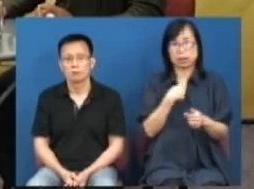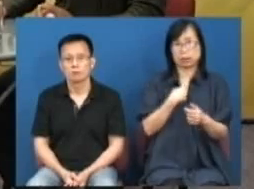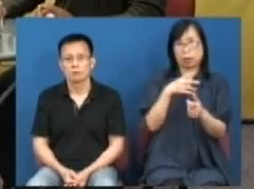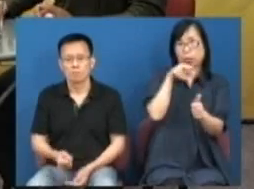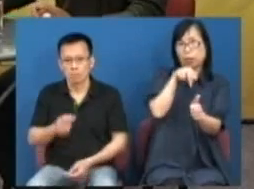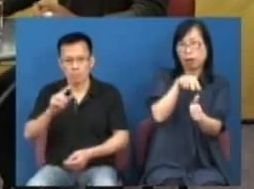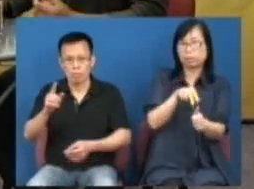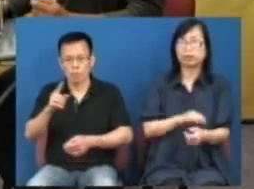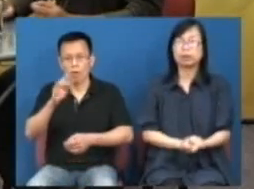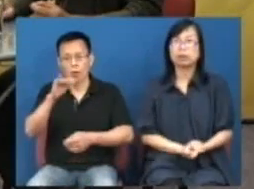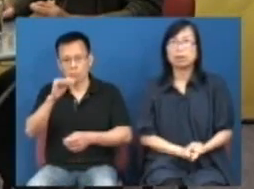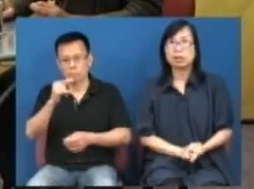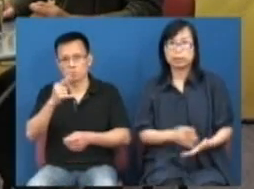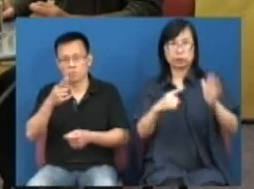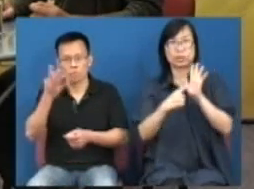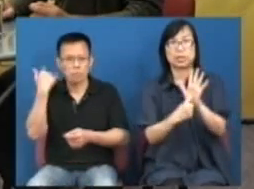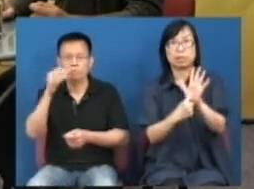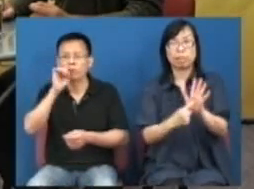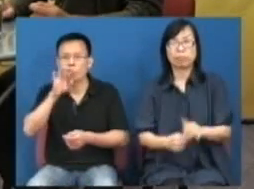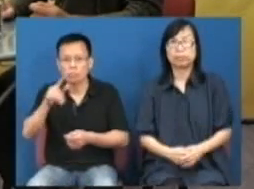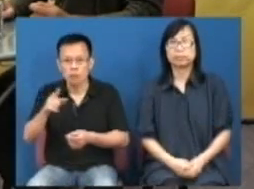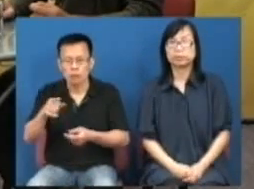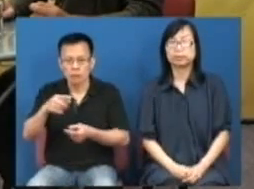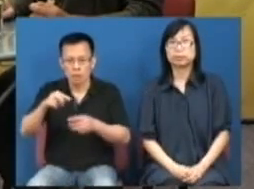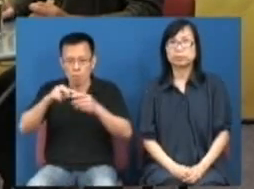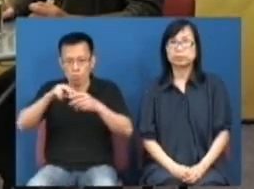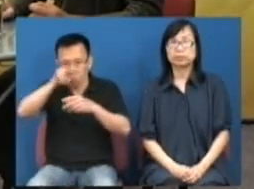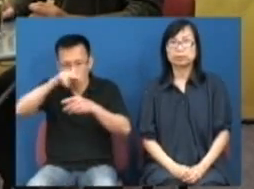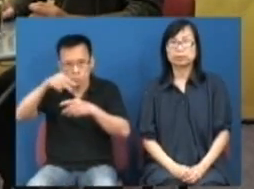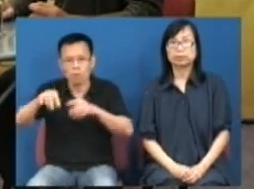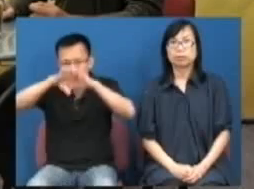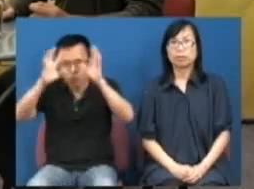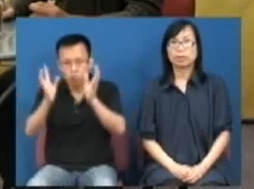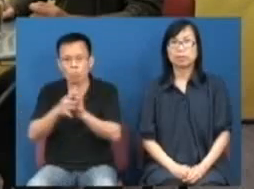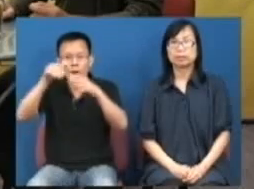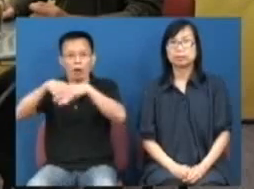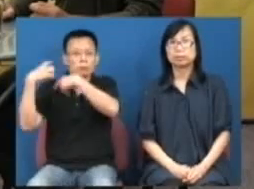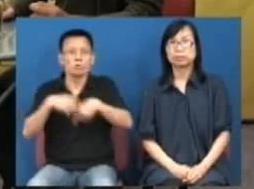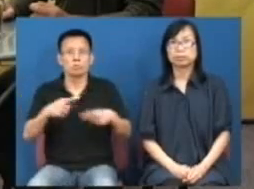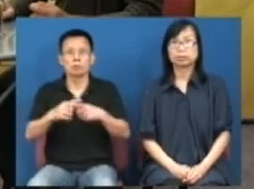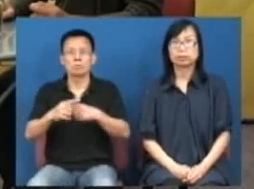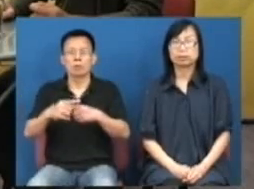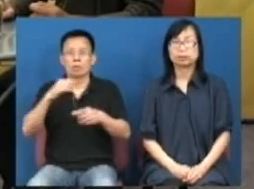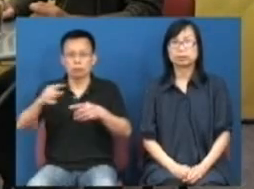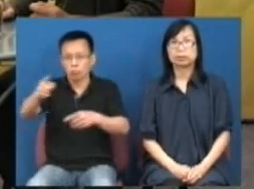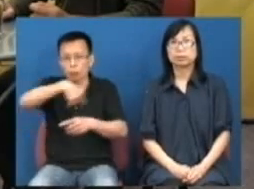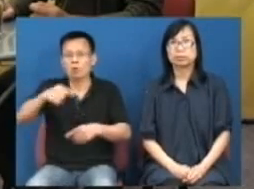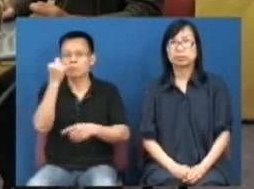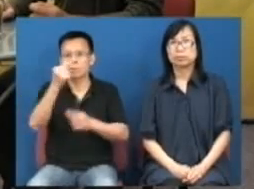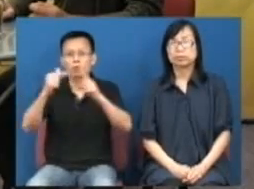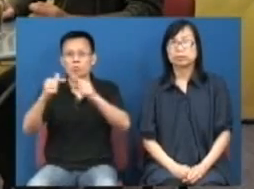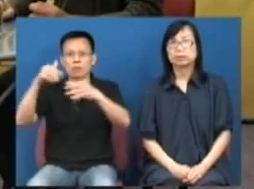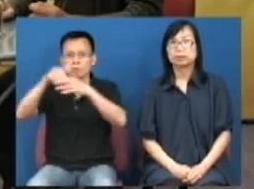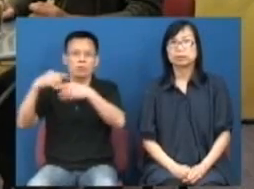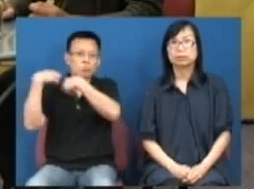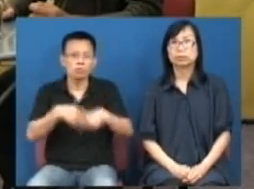先我讀俾你聽啊。 咁咪違反咗個指引咯。 你咪叫你揾曬所有人咯。如果區入邊有十個人競選，你咪十個都要揾佢咯。然後仲要好好保存